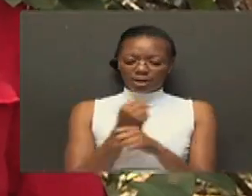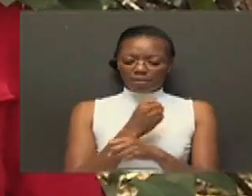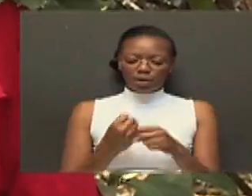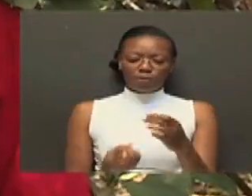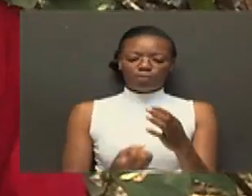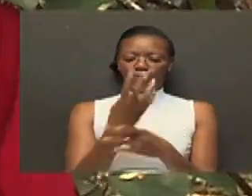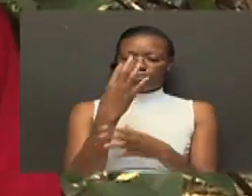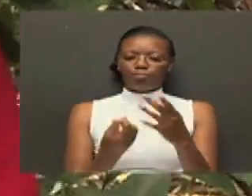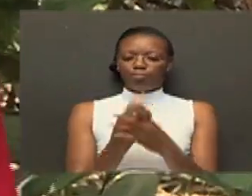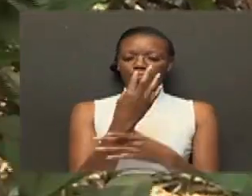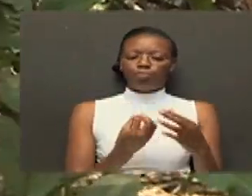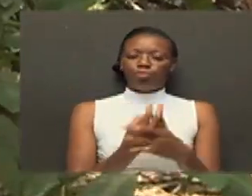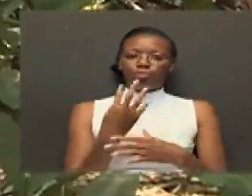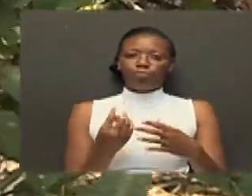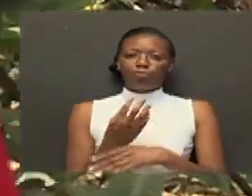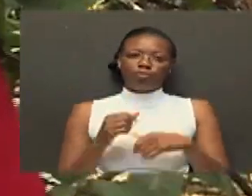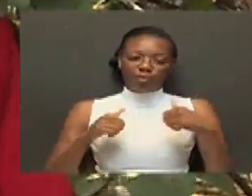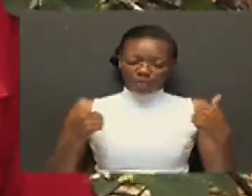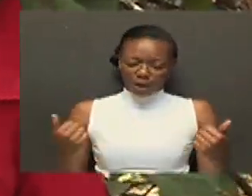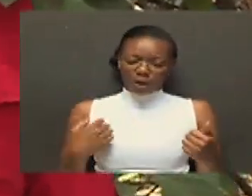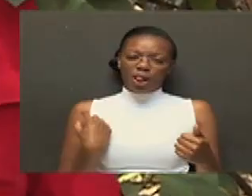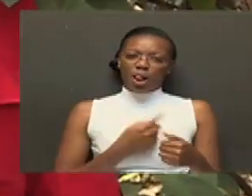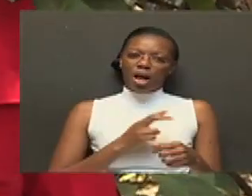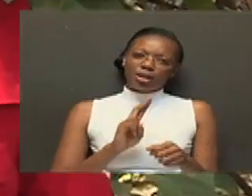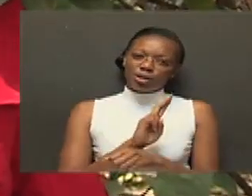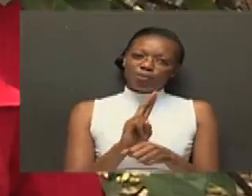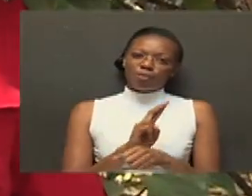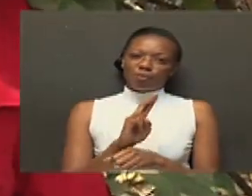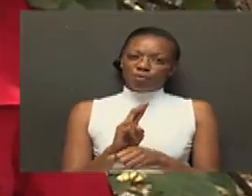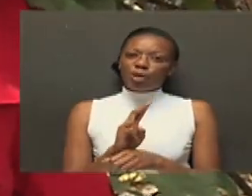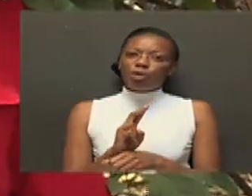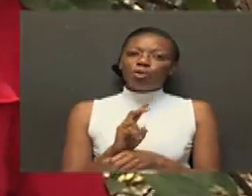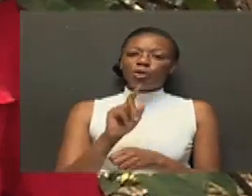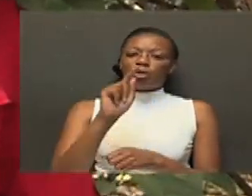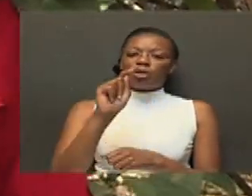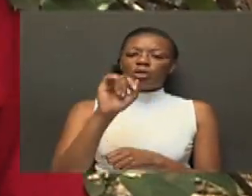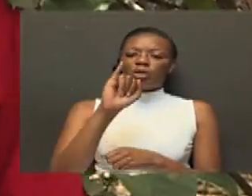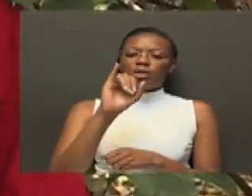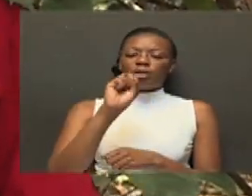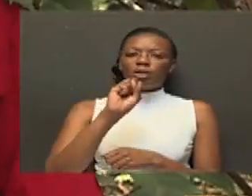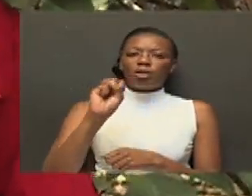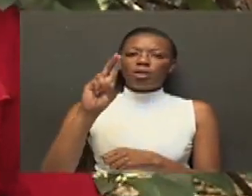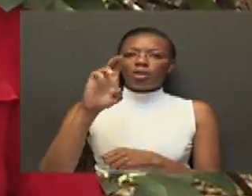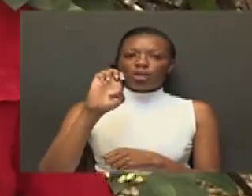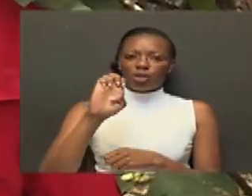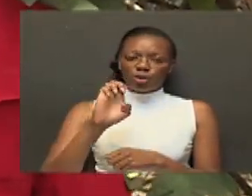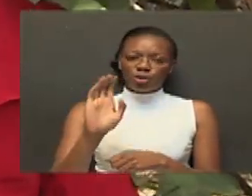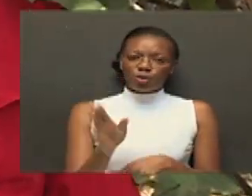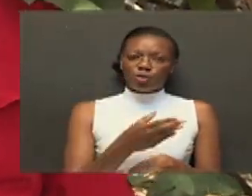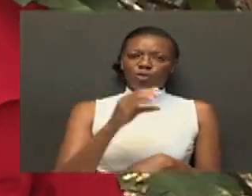zote hakuna ile inajaminate. Kwa hivyo ndio tulienda hiyo direction ya kutumia tissue culture. Na sasa